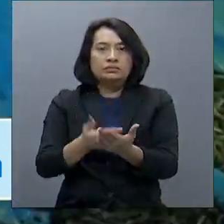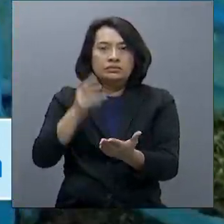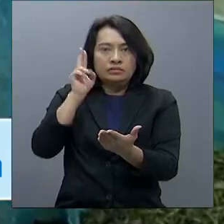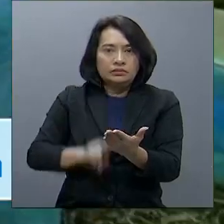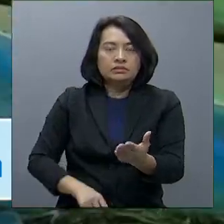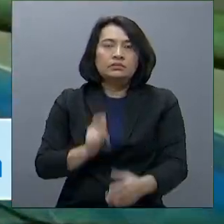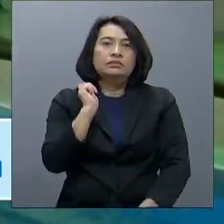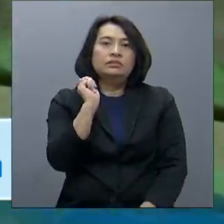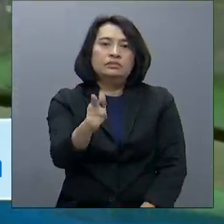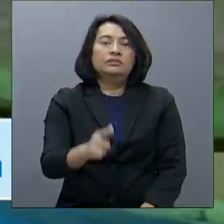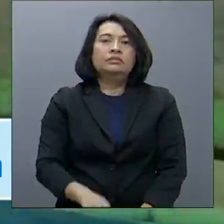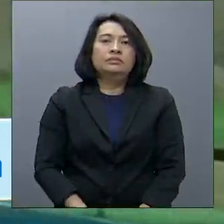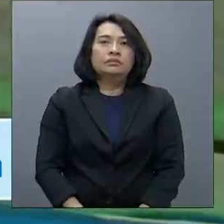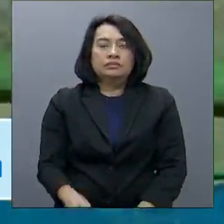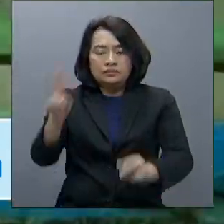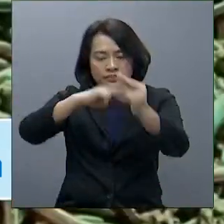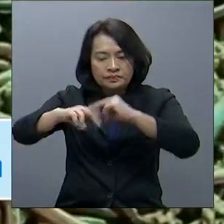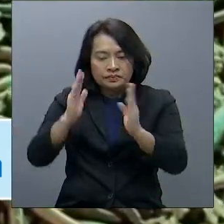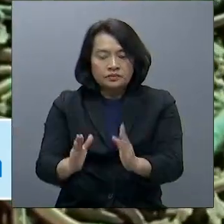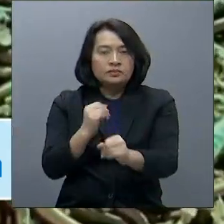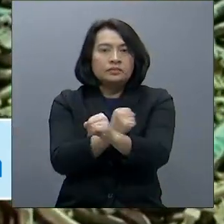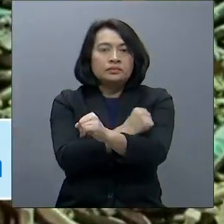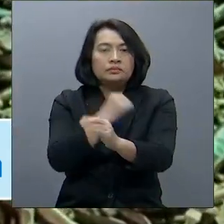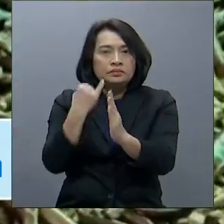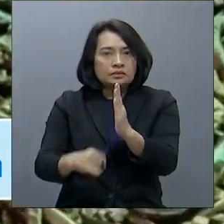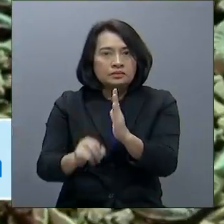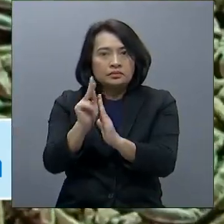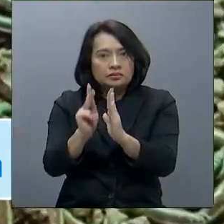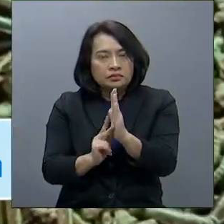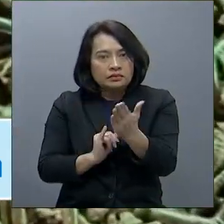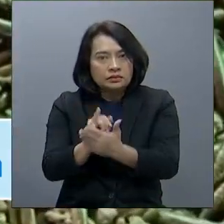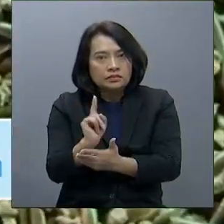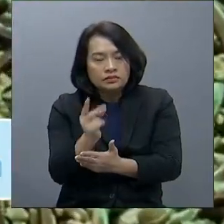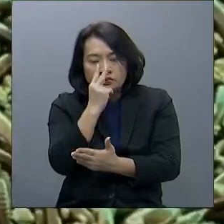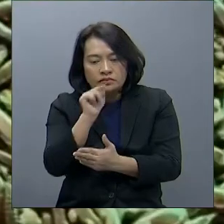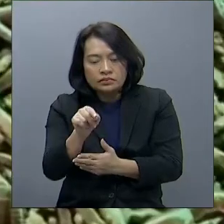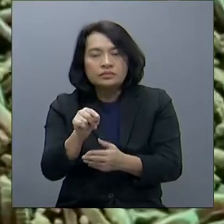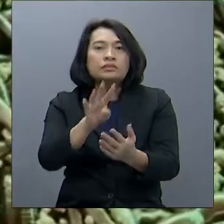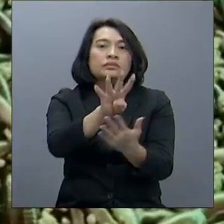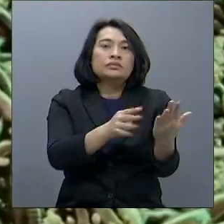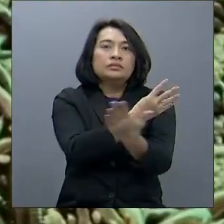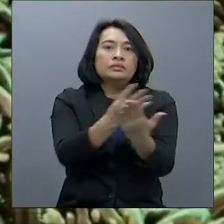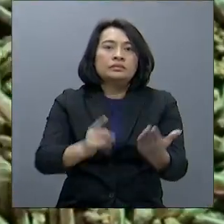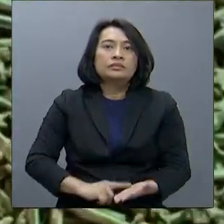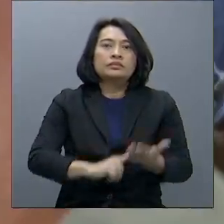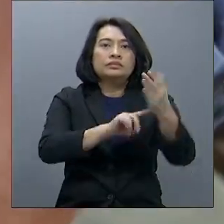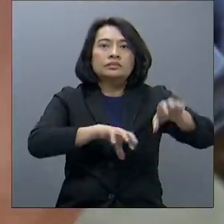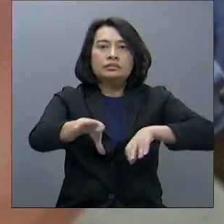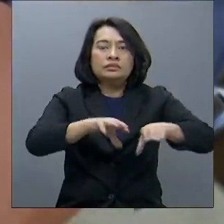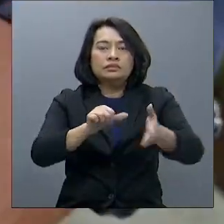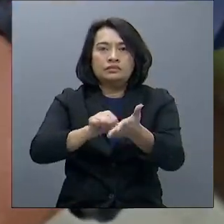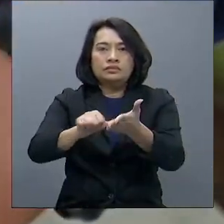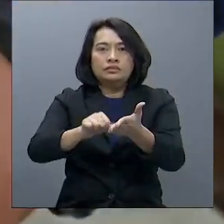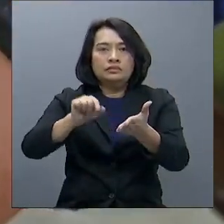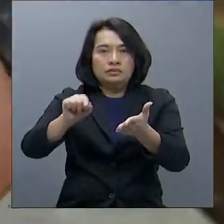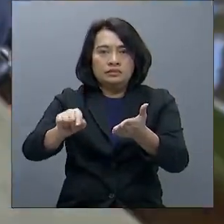ร้อมกับมีการตรวจสอบทั้งการใช้แรงงานที่ถูกกฎหมายหรือไม่และกำหนดให้เสนอแผนการบริหารจัดการและปรับปรุงแก้ไข